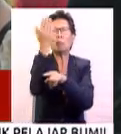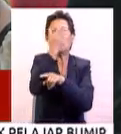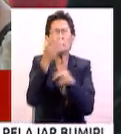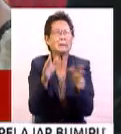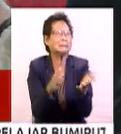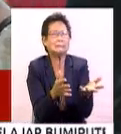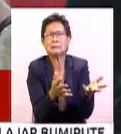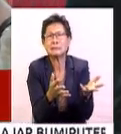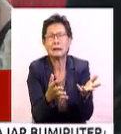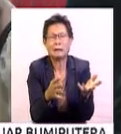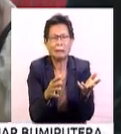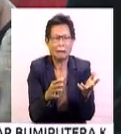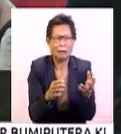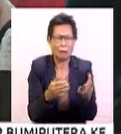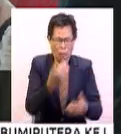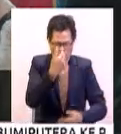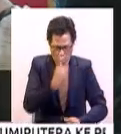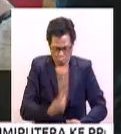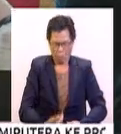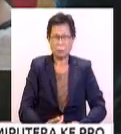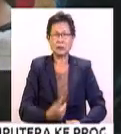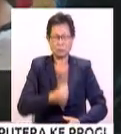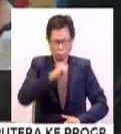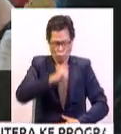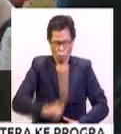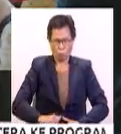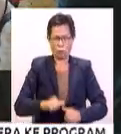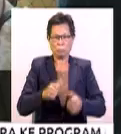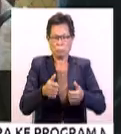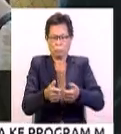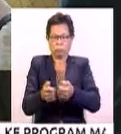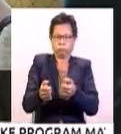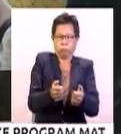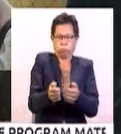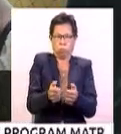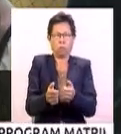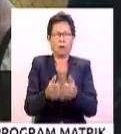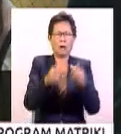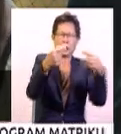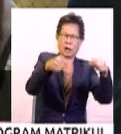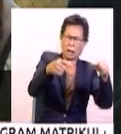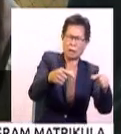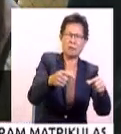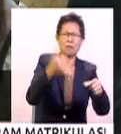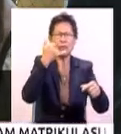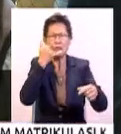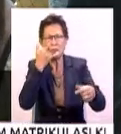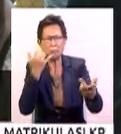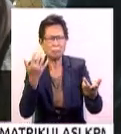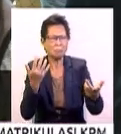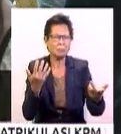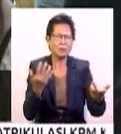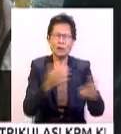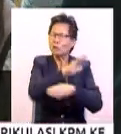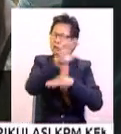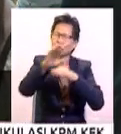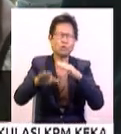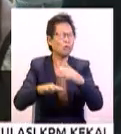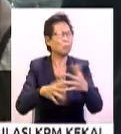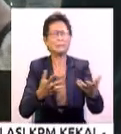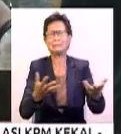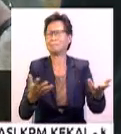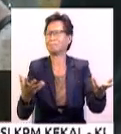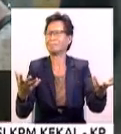Macam operation pun boleh buat dekat remote, game, phone. Like virtualization call, everything is like